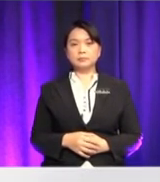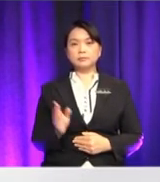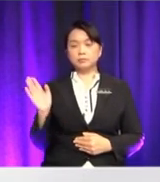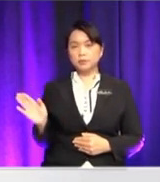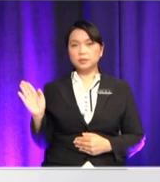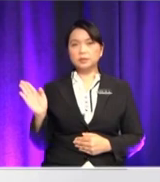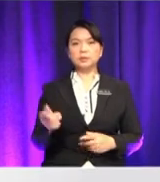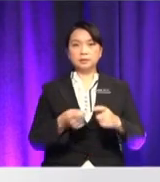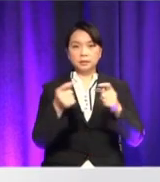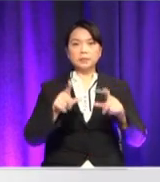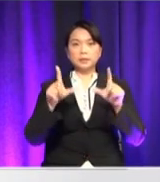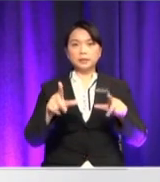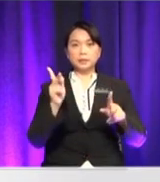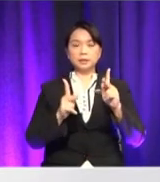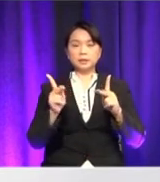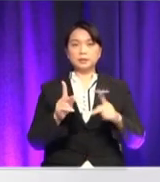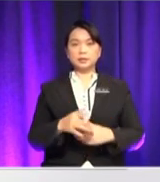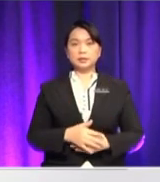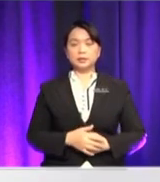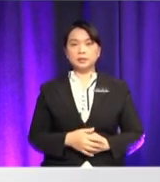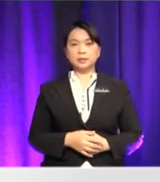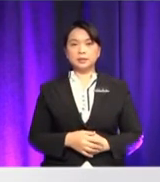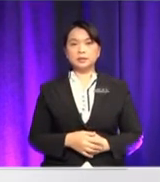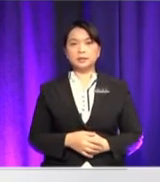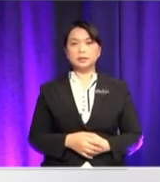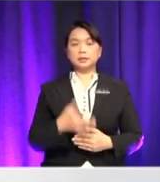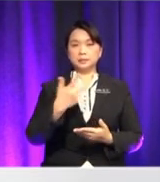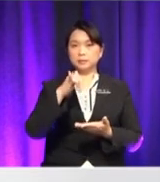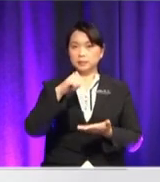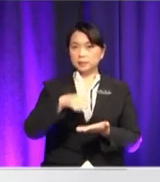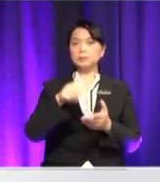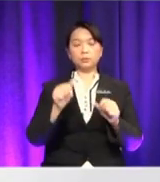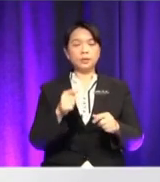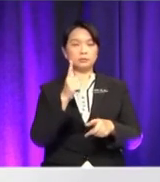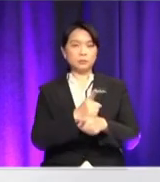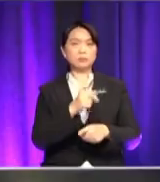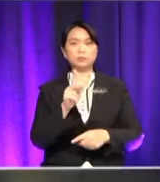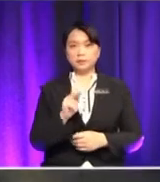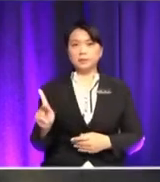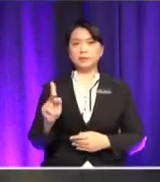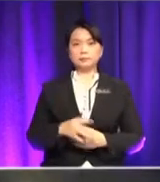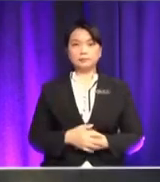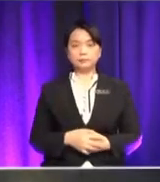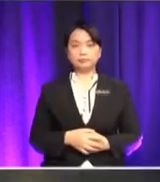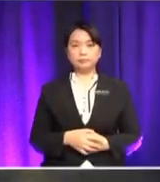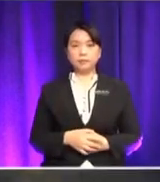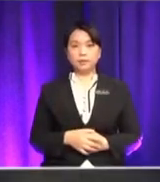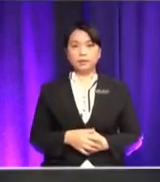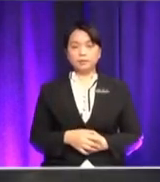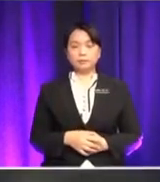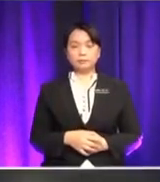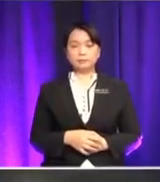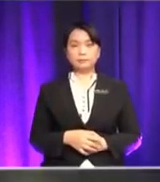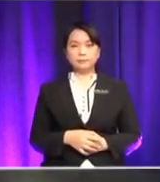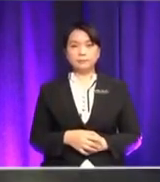letak kereta apa Laut tersalah unjuk selepas di boleh betulkan by itu aja punya Jepang yg proses belajar